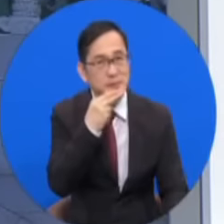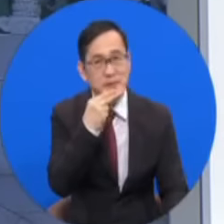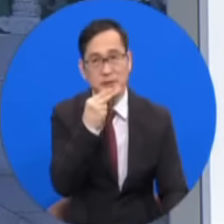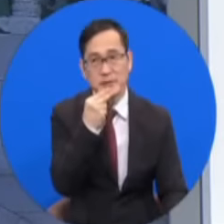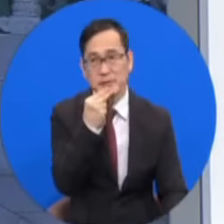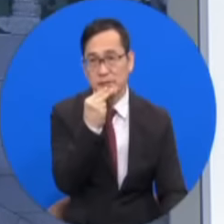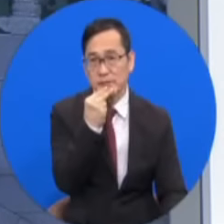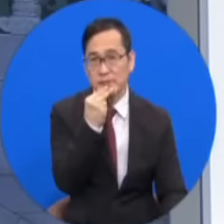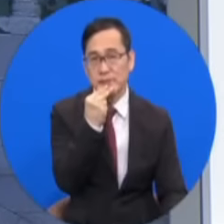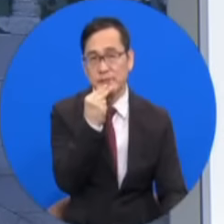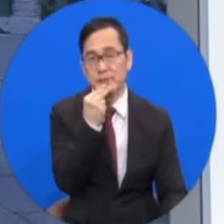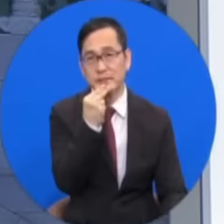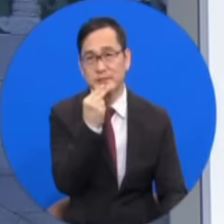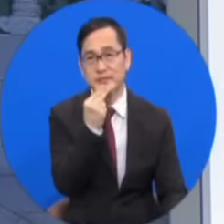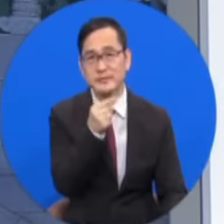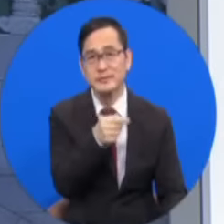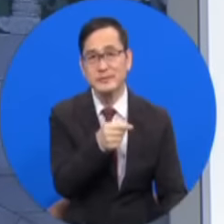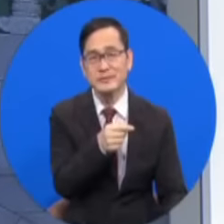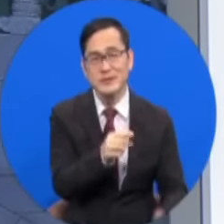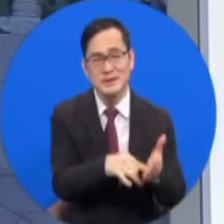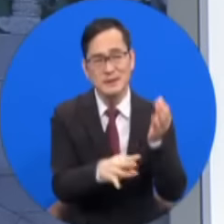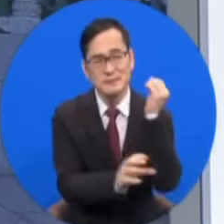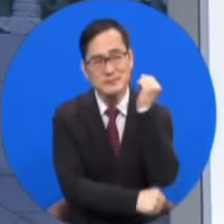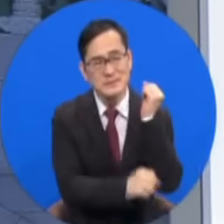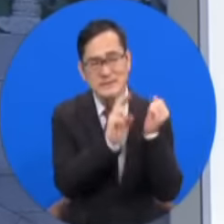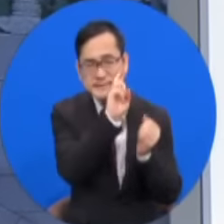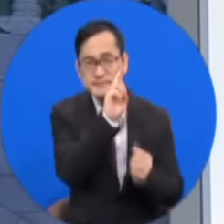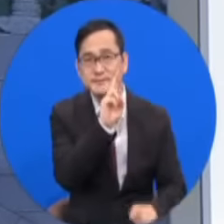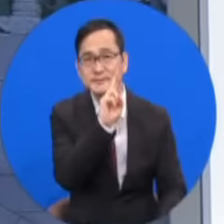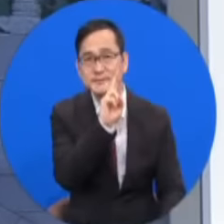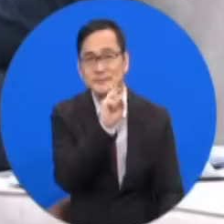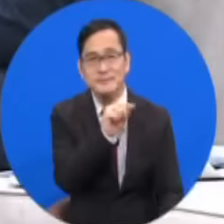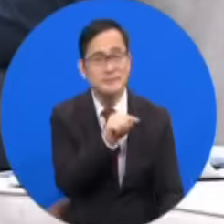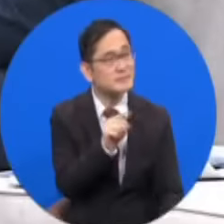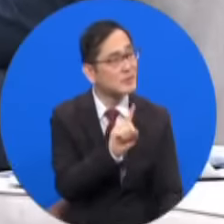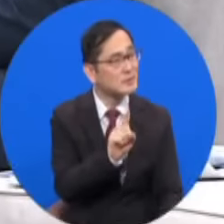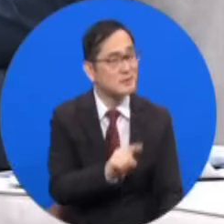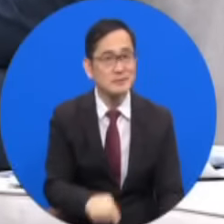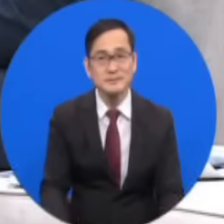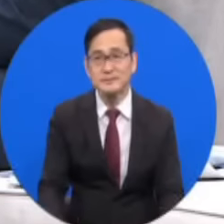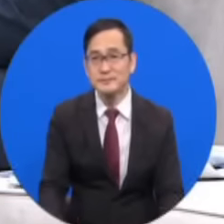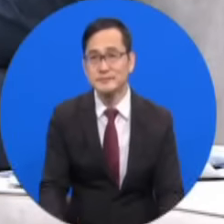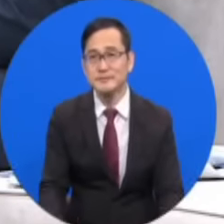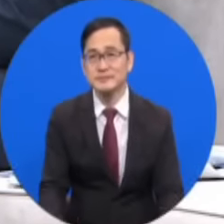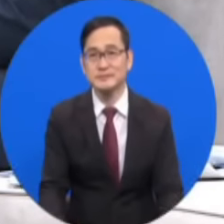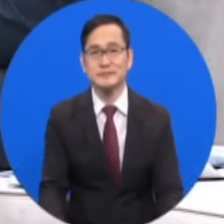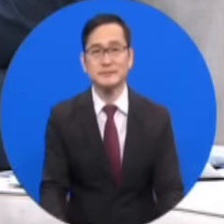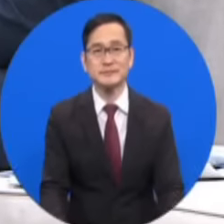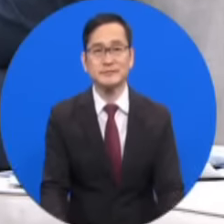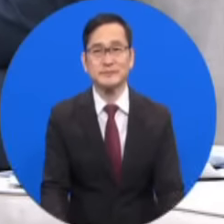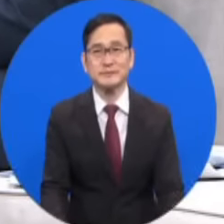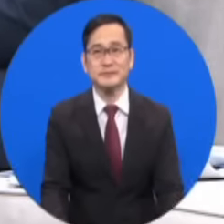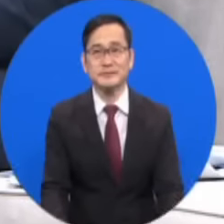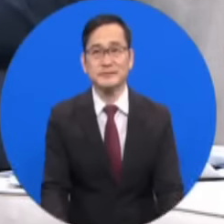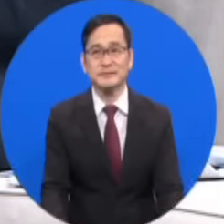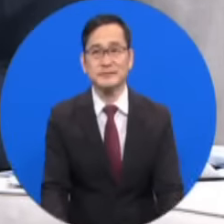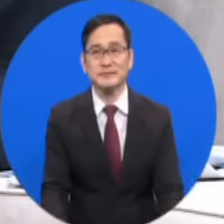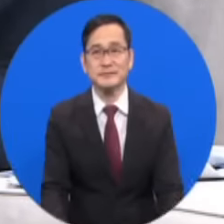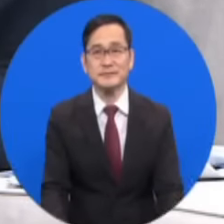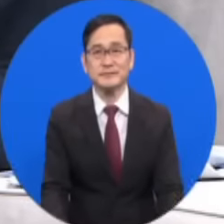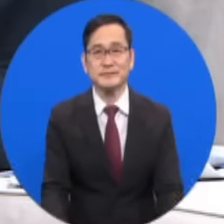숙박업 그래서 이것도 뭐 세금 탈로 우역이 있다 지금 여러 법주 이런 얘기도 나오잖아요 의혹이 왜 안 냈을까요